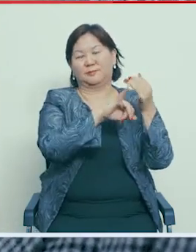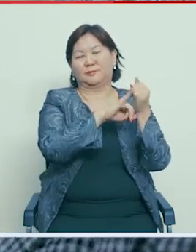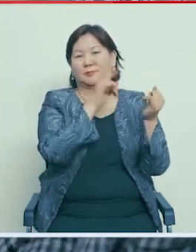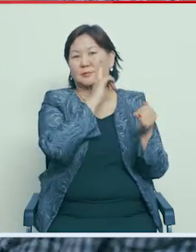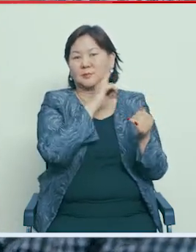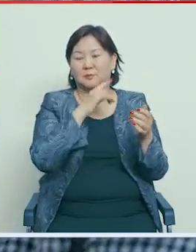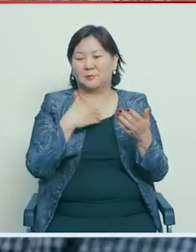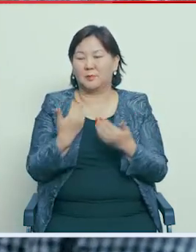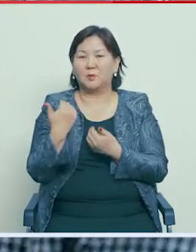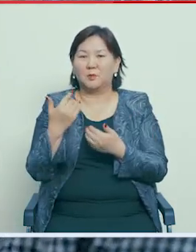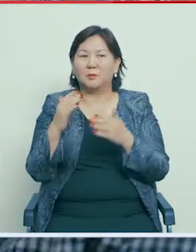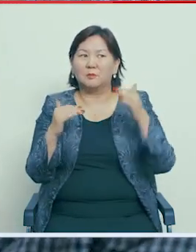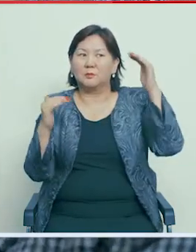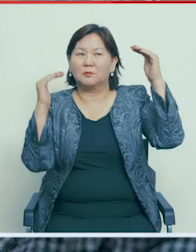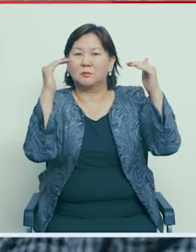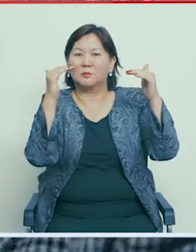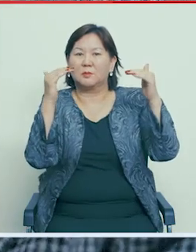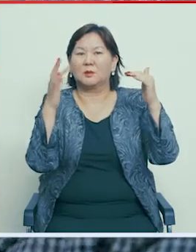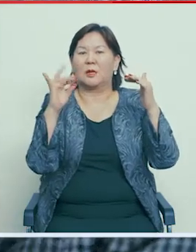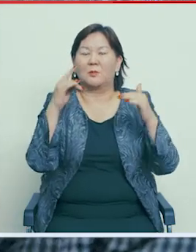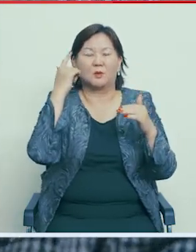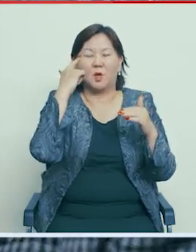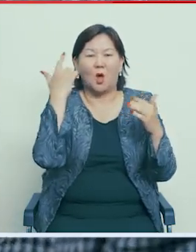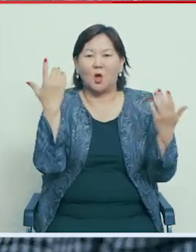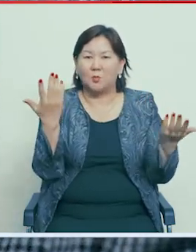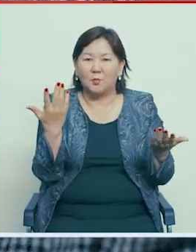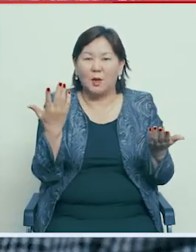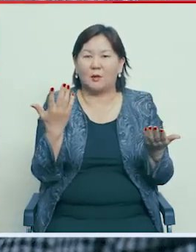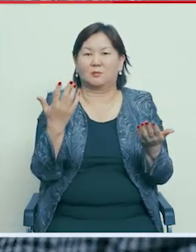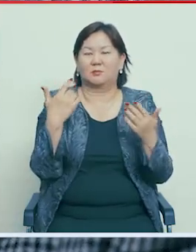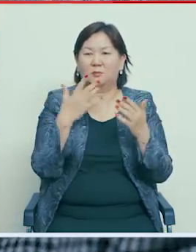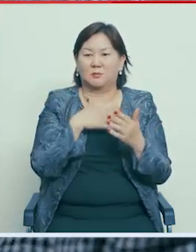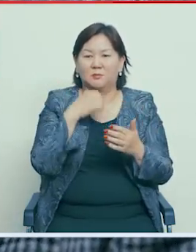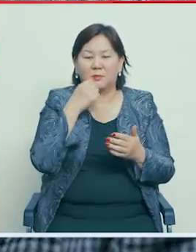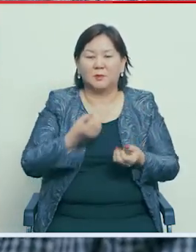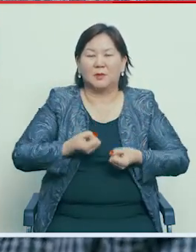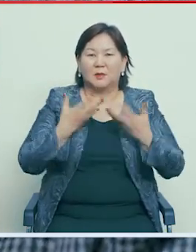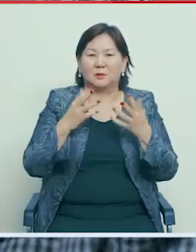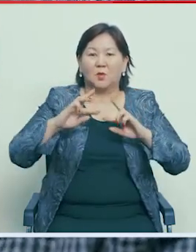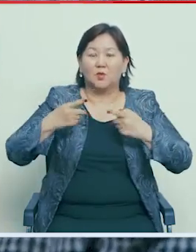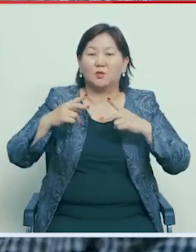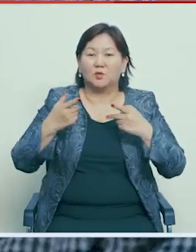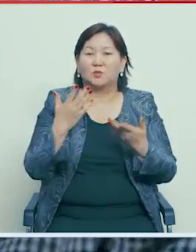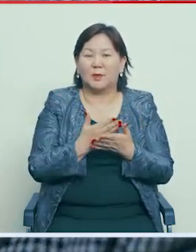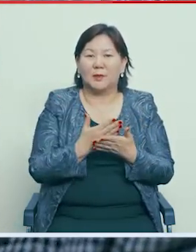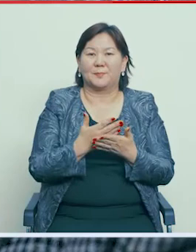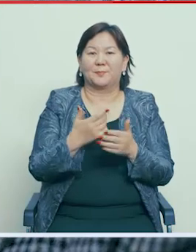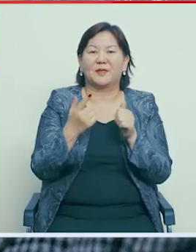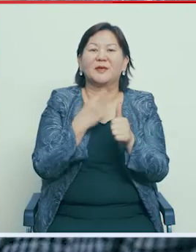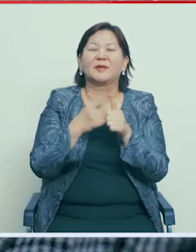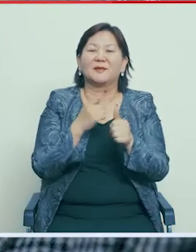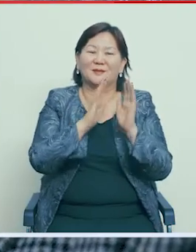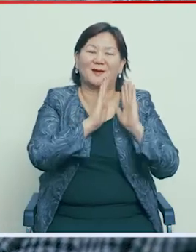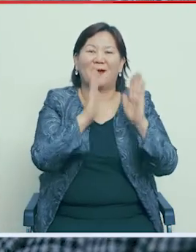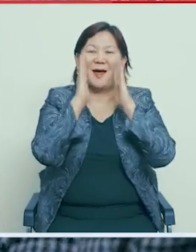биш. Тэгтэл миний хүүхэд яг тэр насн дээрээс энэ талаар ямар ч ойлголт байхгүй. Тэр хүнд гарч байгаа биед гарч байгаа зөндөө өөрчлөлт байгаа. Тэрийг хинт хандаж